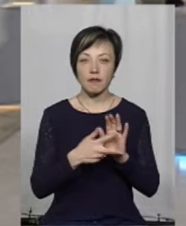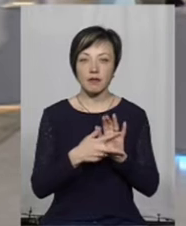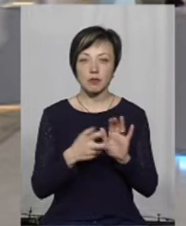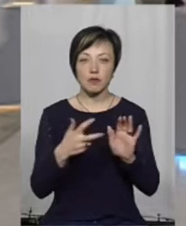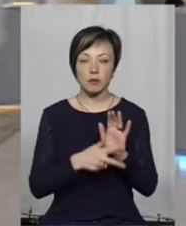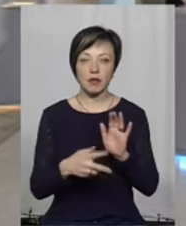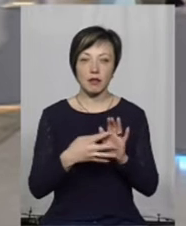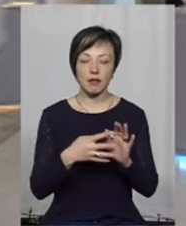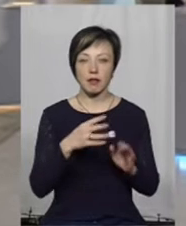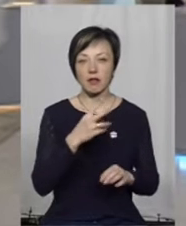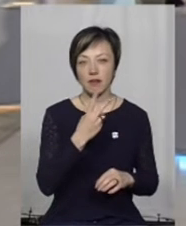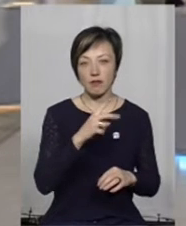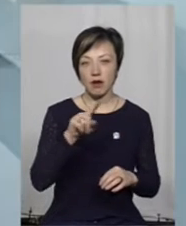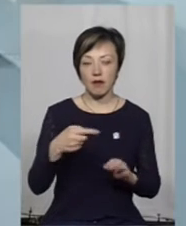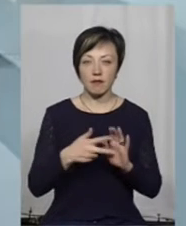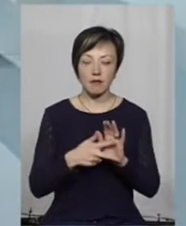2,889, майже